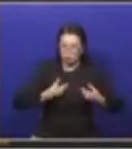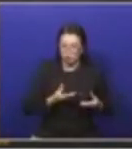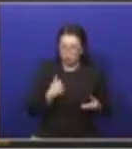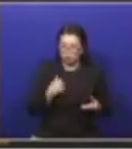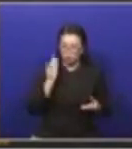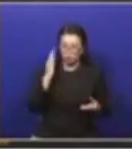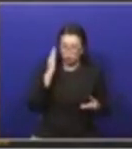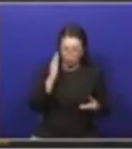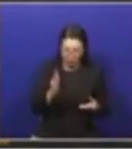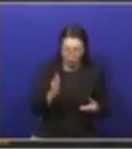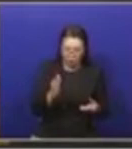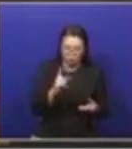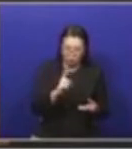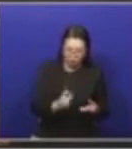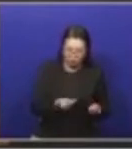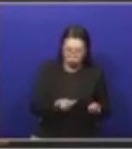มียางน้อยก็เข้าถึงการช่วยเหลือของภาครัฐได้ไม่ใช่จำกัดจำเขี่ยอย่างวันนี้ครับ